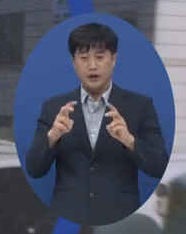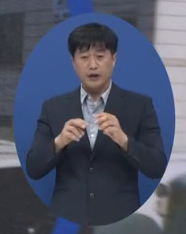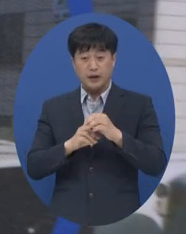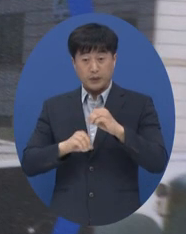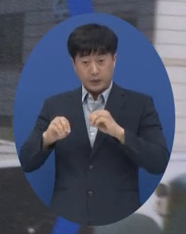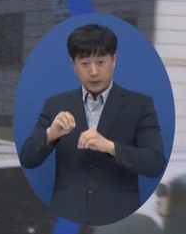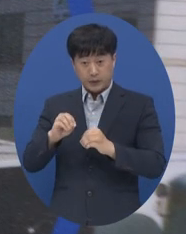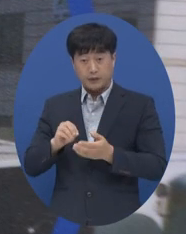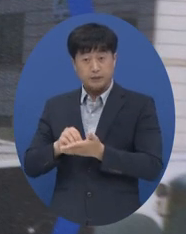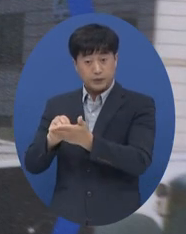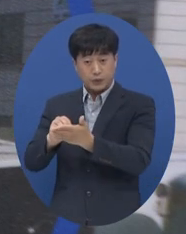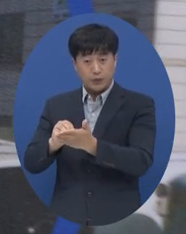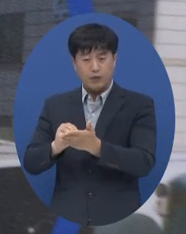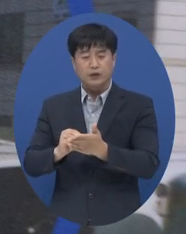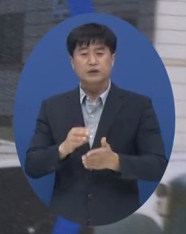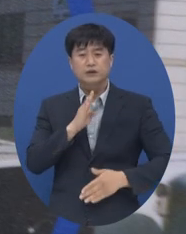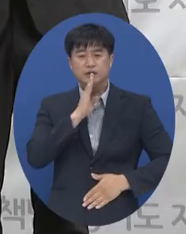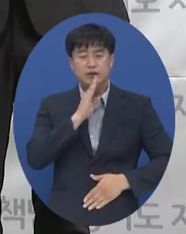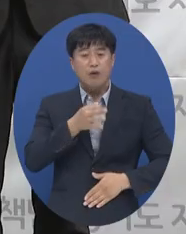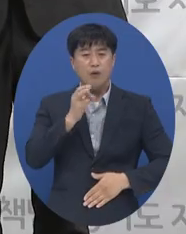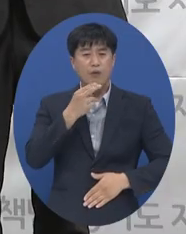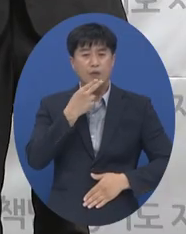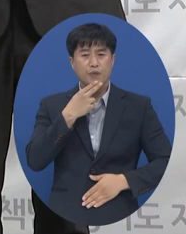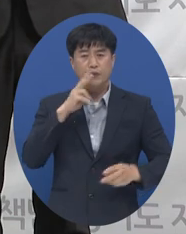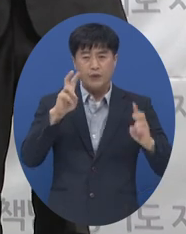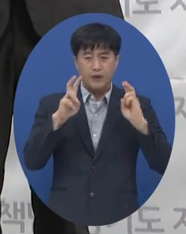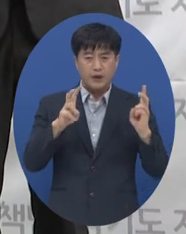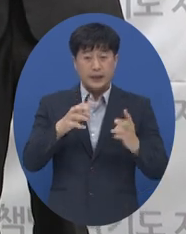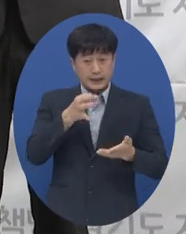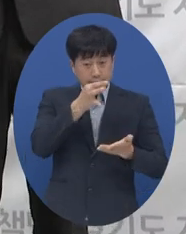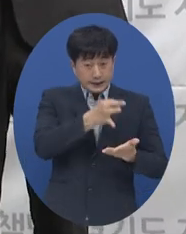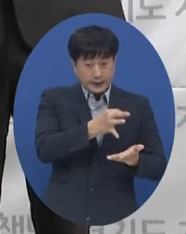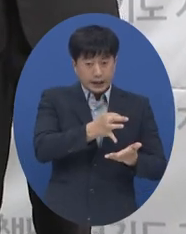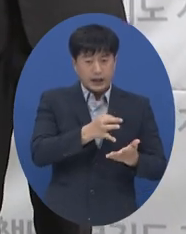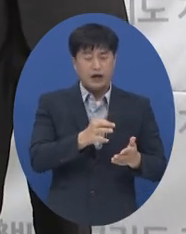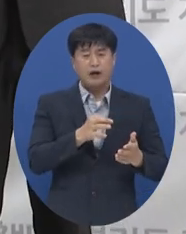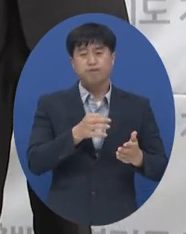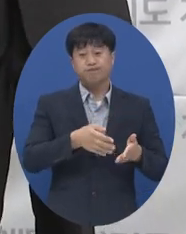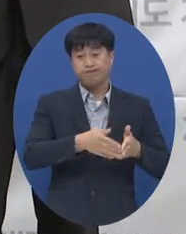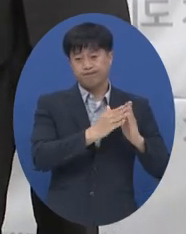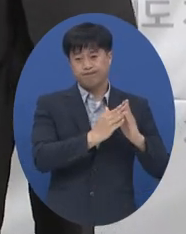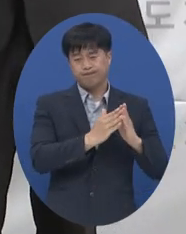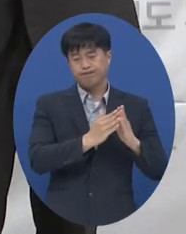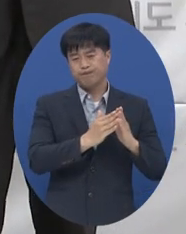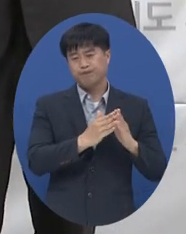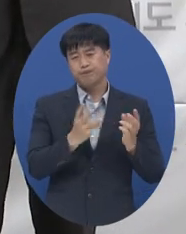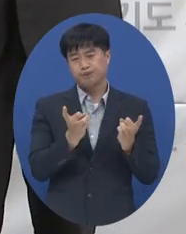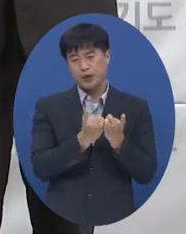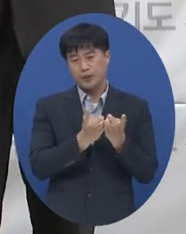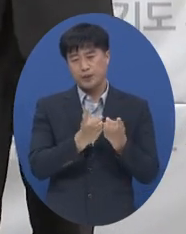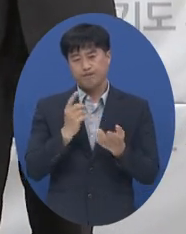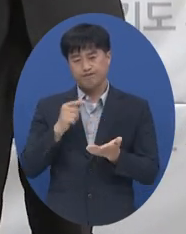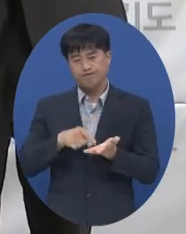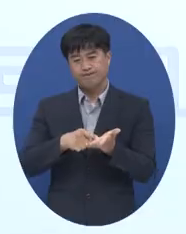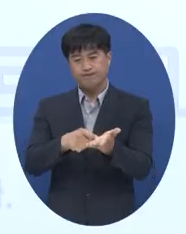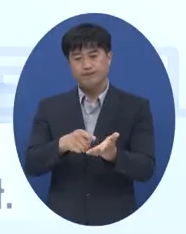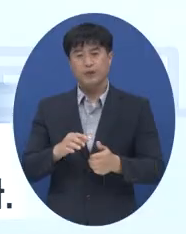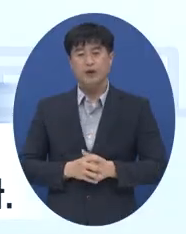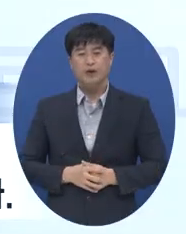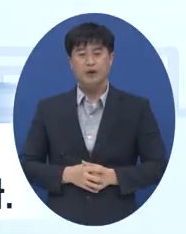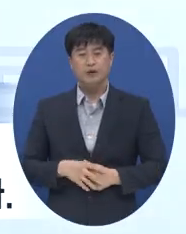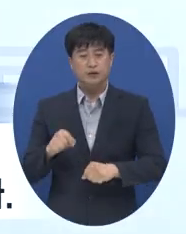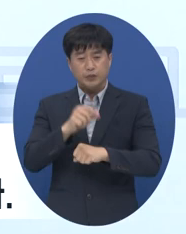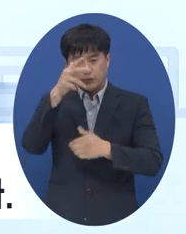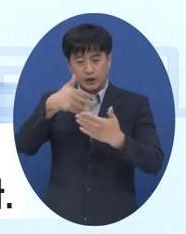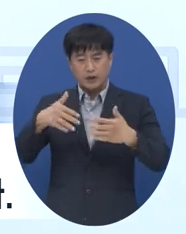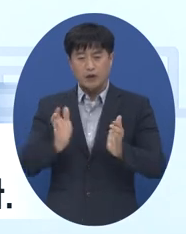대행해주고, 실제로는 허가를 받지 않은 업체가 저렴한 값에 시공을 하는 수법인 것으로 드러났습니다.